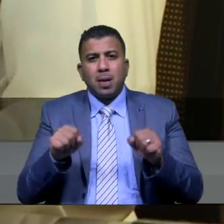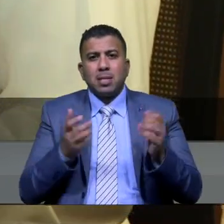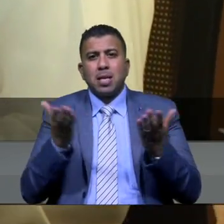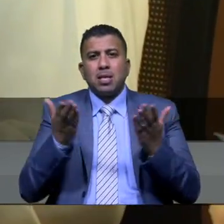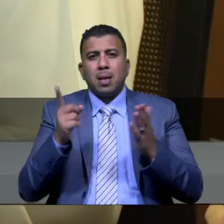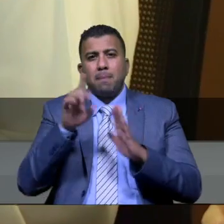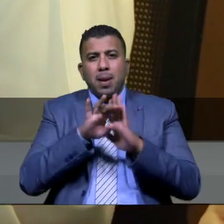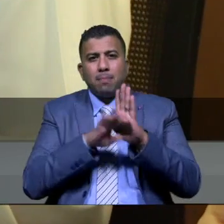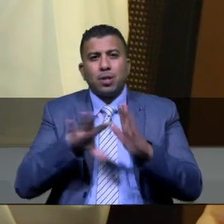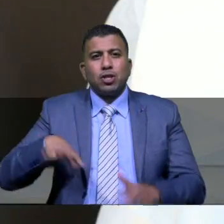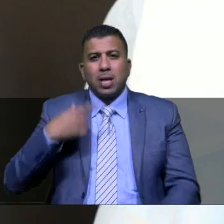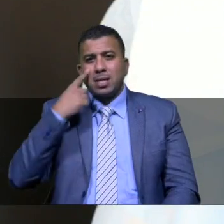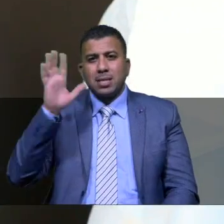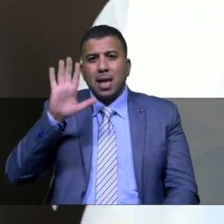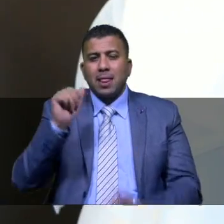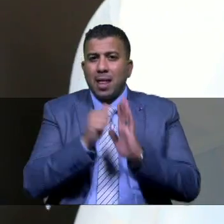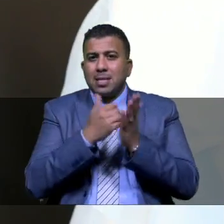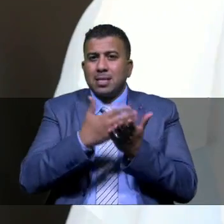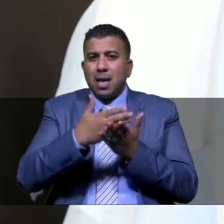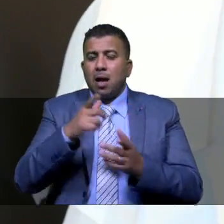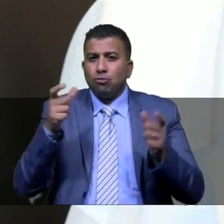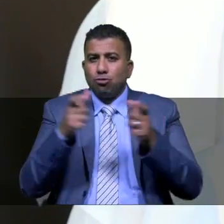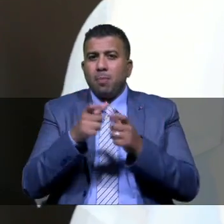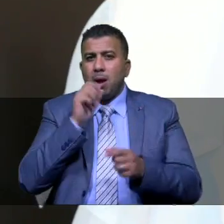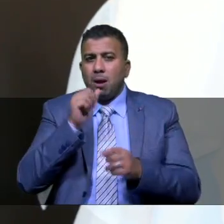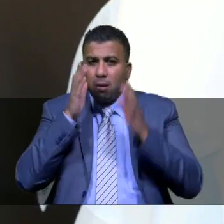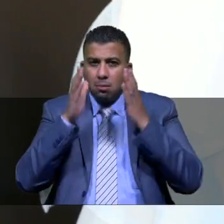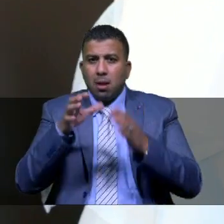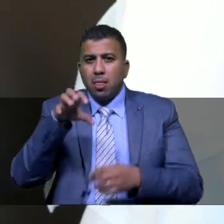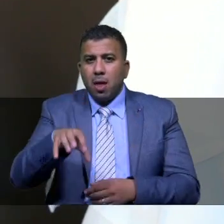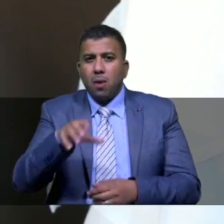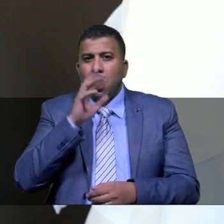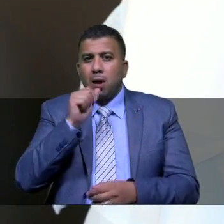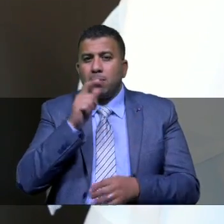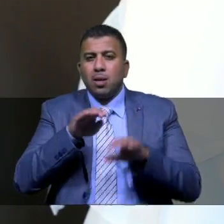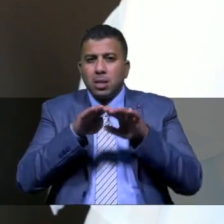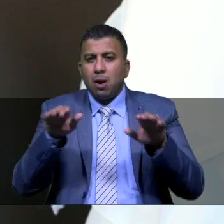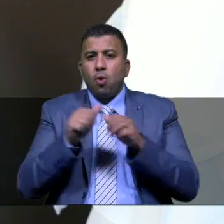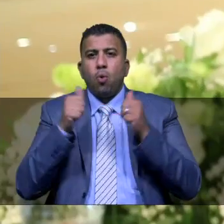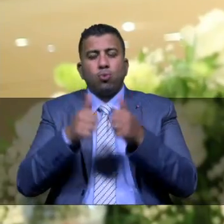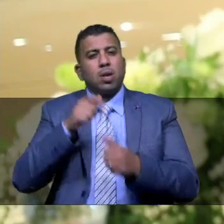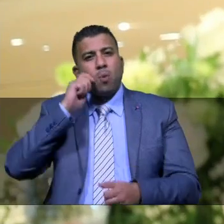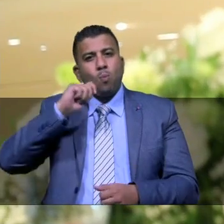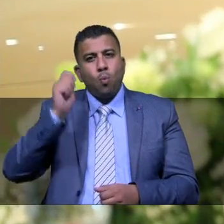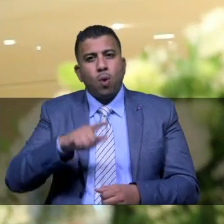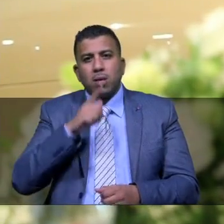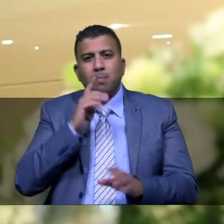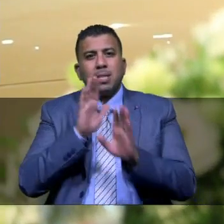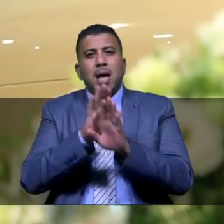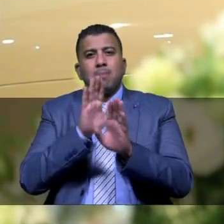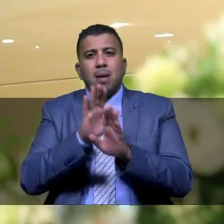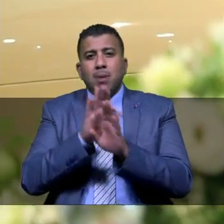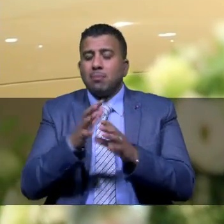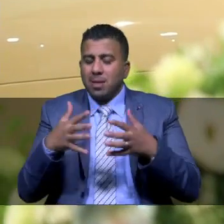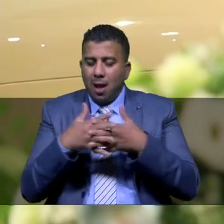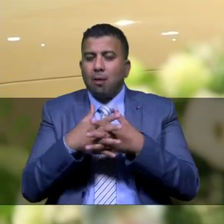شيخ زايد الإسكان خلال ترأسه الاجتماع حرص قيادة الدولة الرشيدة على استقرار الأسرة المواطنة من خلال دعم مقومات